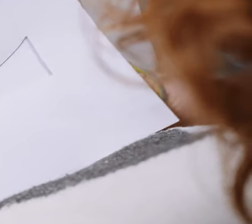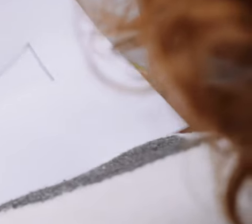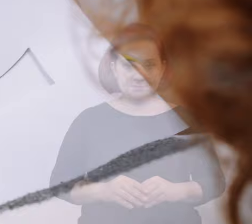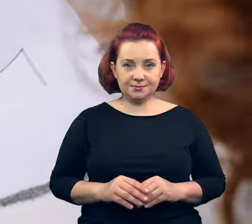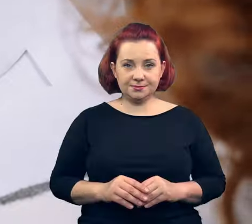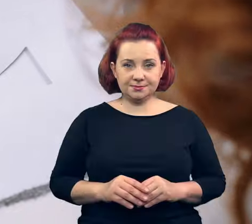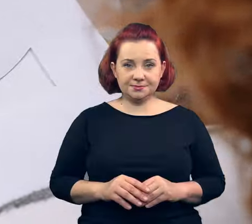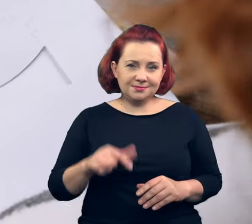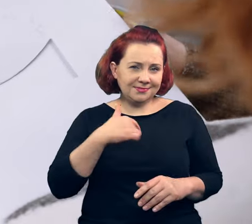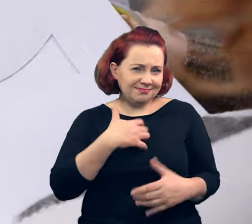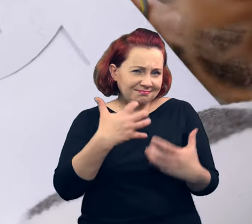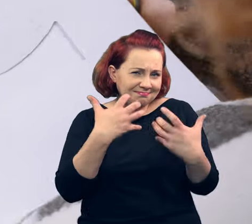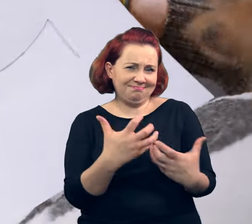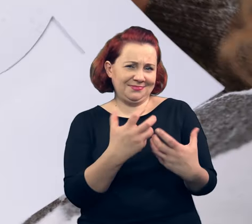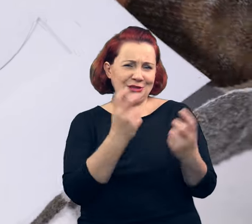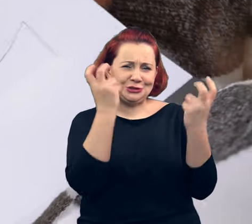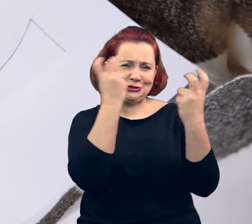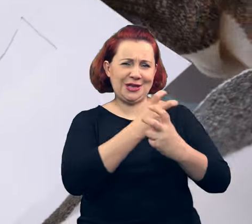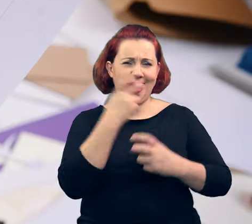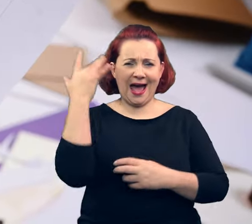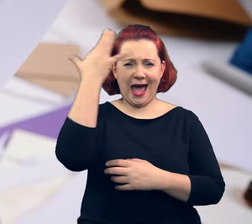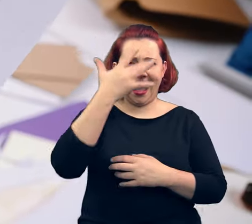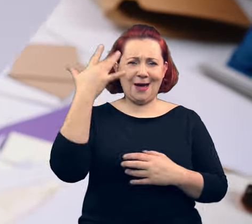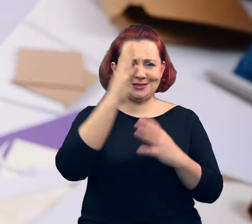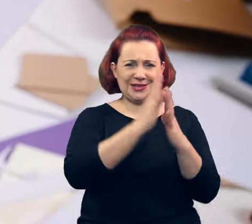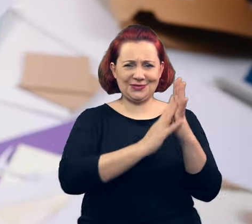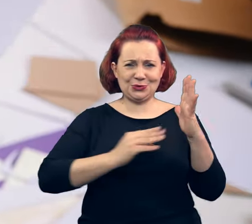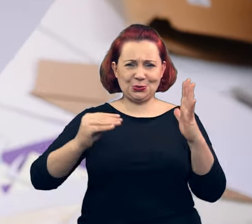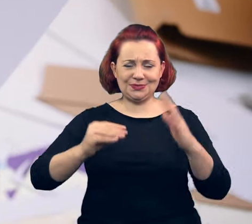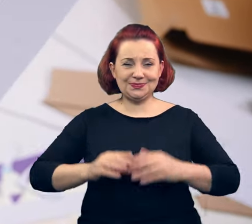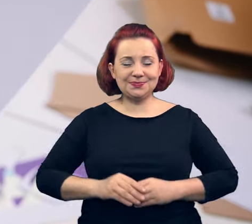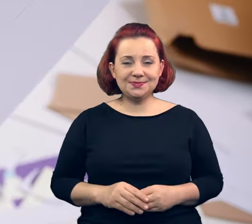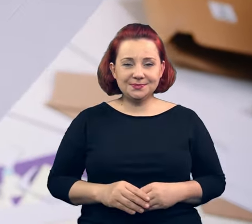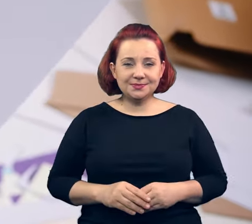Ja mam ochotę na jakiś ciekawy, abstrakcyjny wzór.